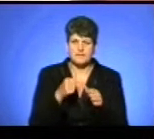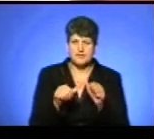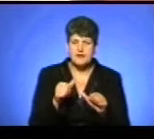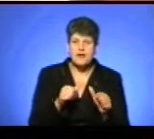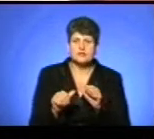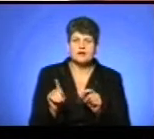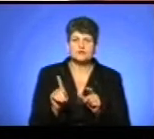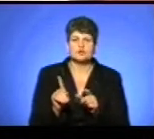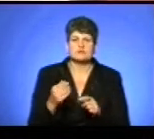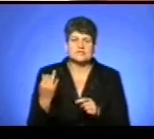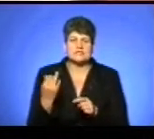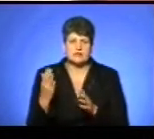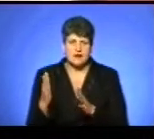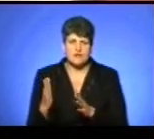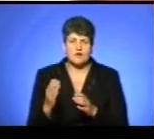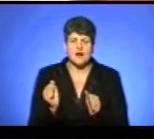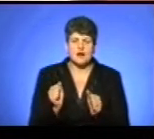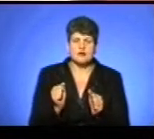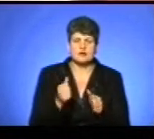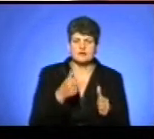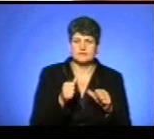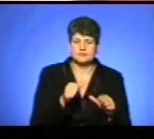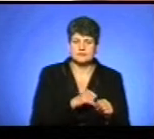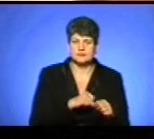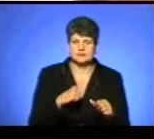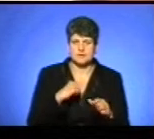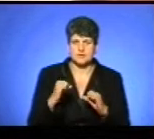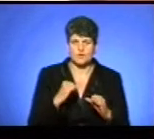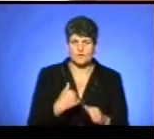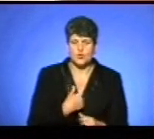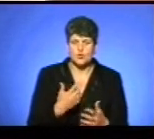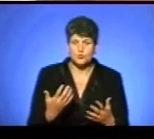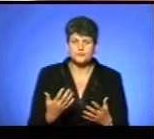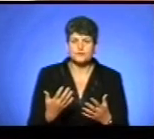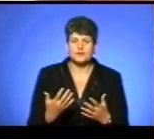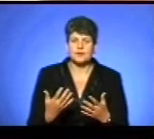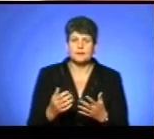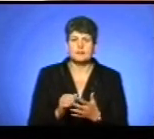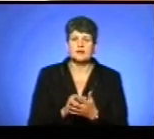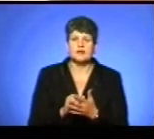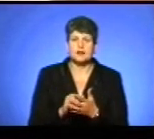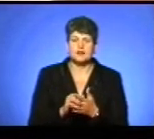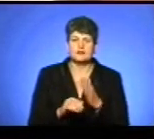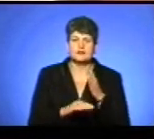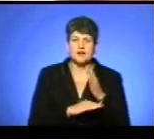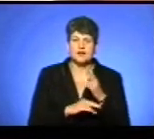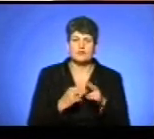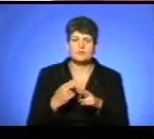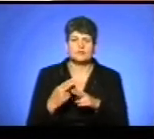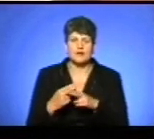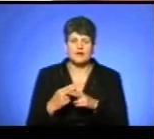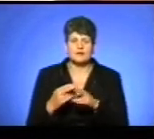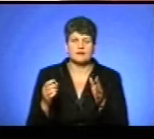мені цікаво, а матеріал, можна сказати, мною керувався. Матеріали різні. Дерево, метал,